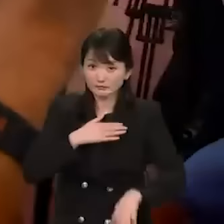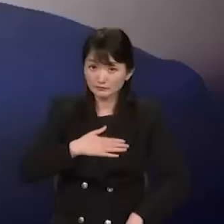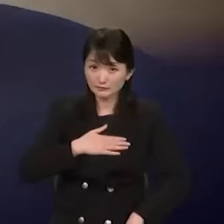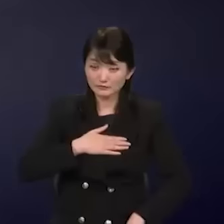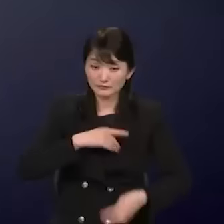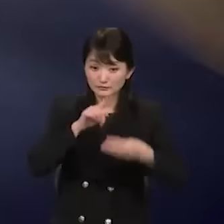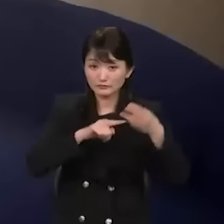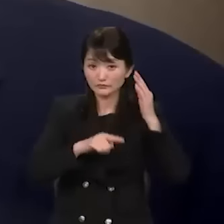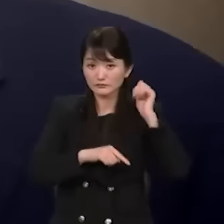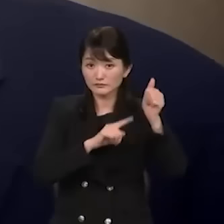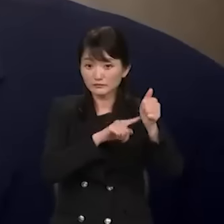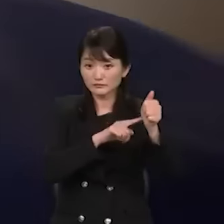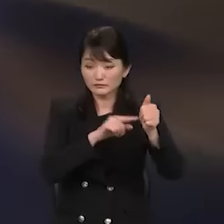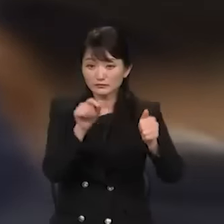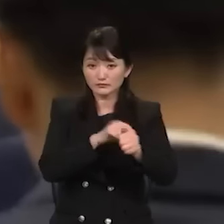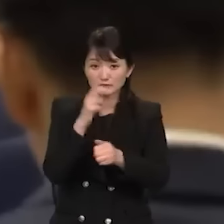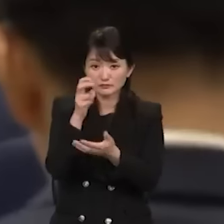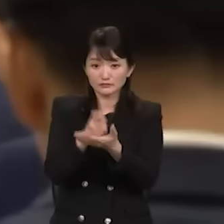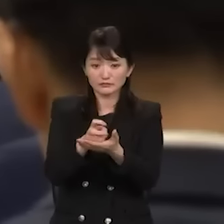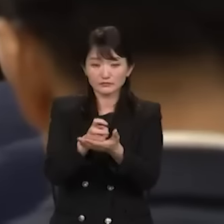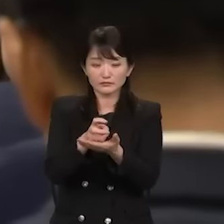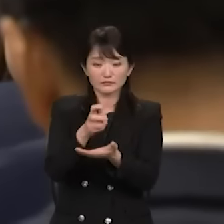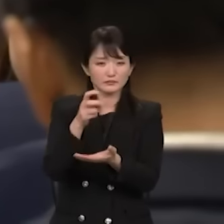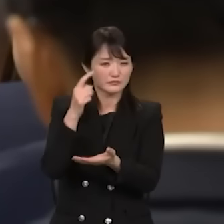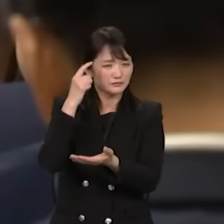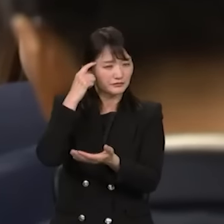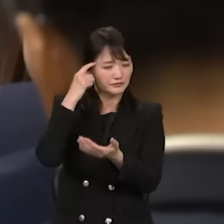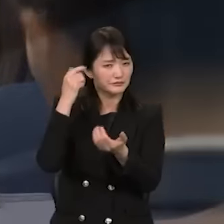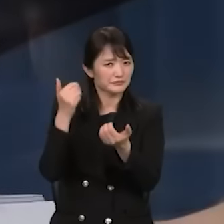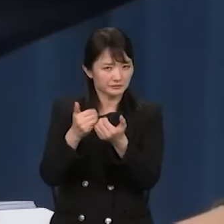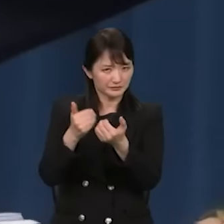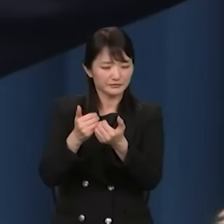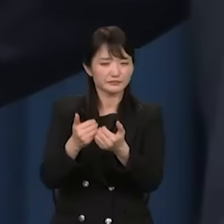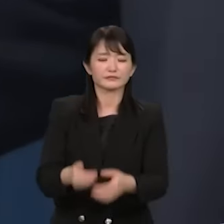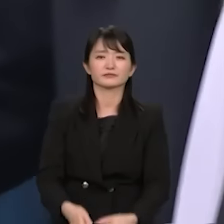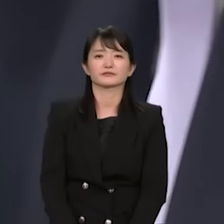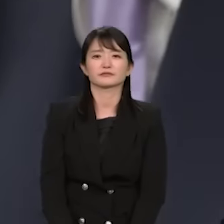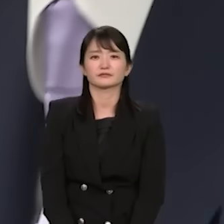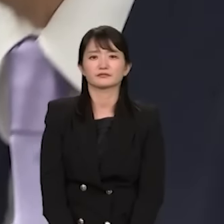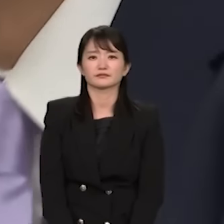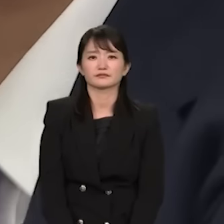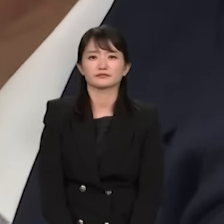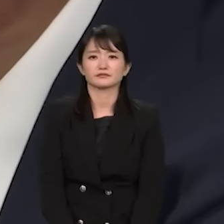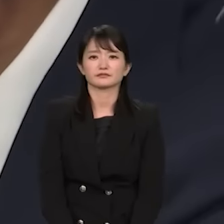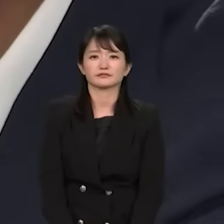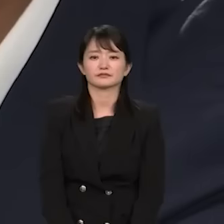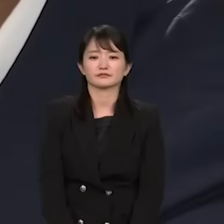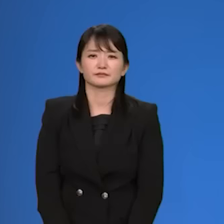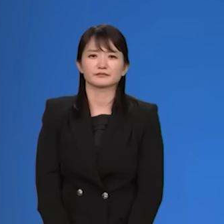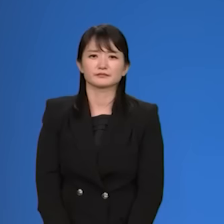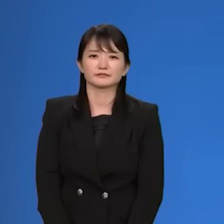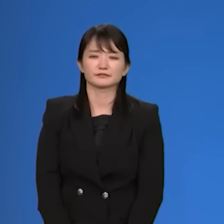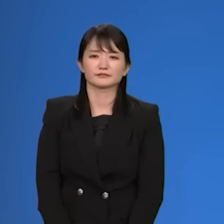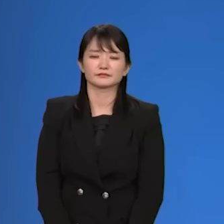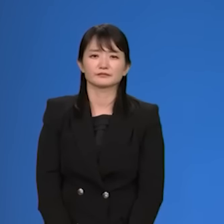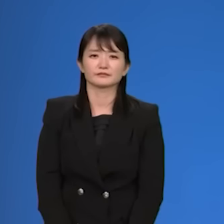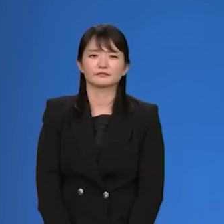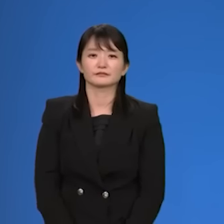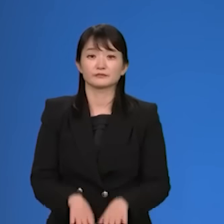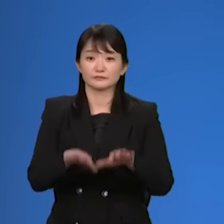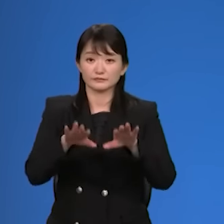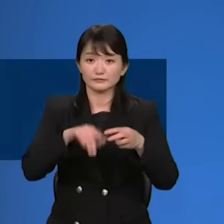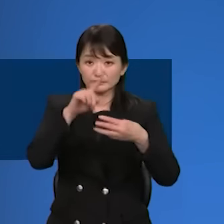윤 대통령이 특검제를 부정하는 듯한 장면이 나온 겁니다. JTBC 박현주입니다. 네,